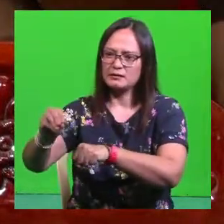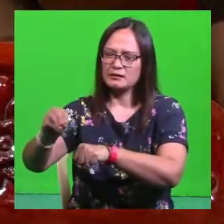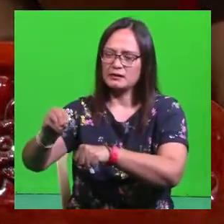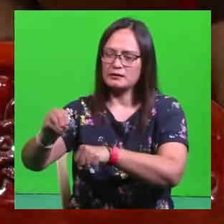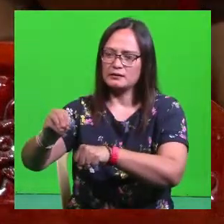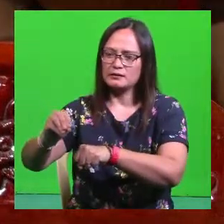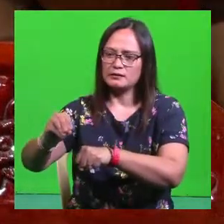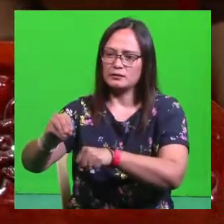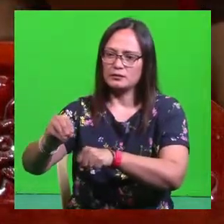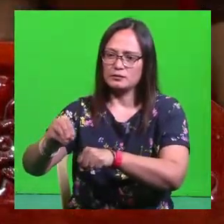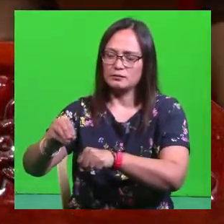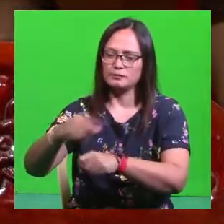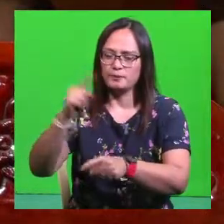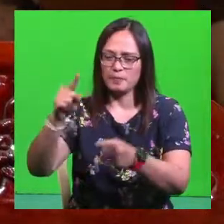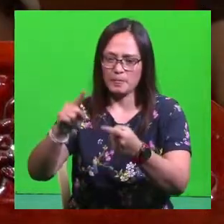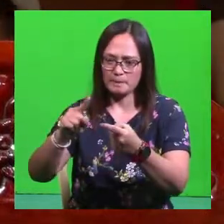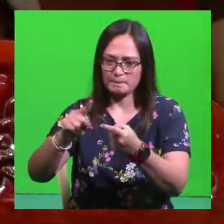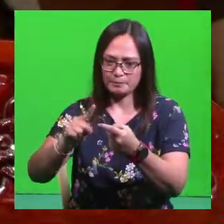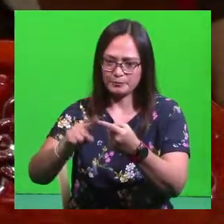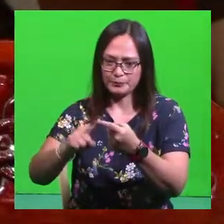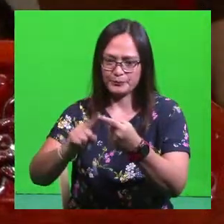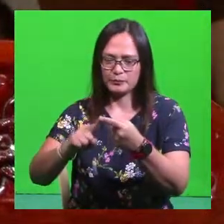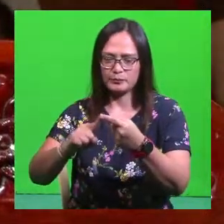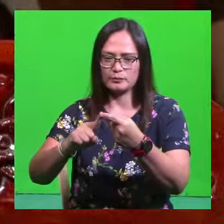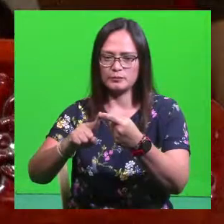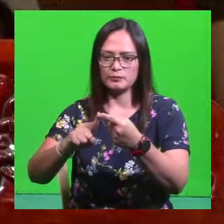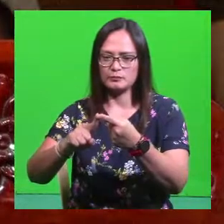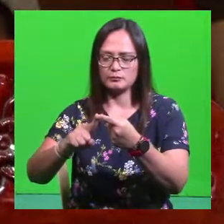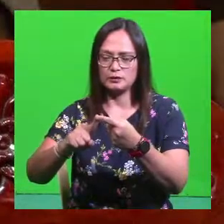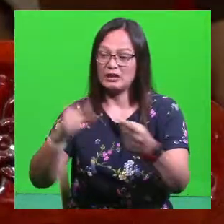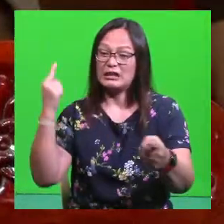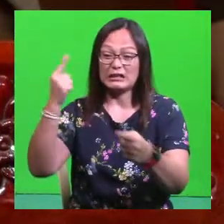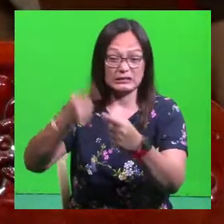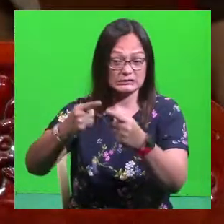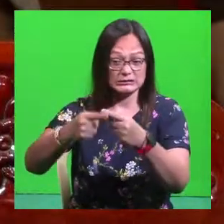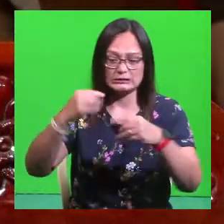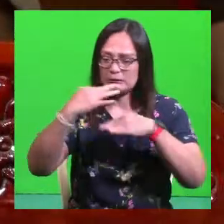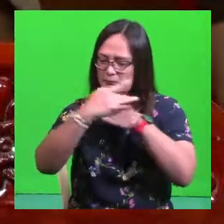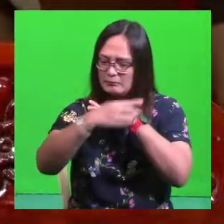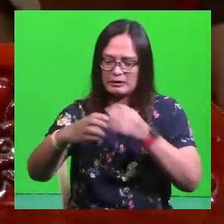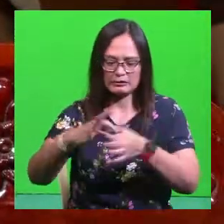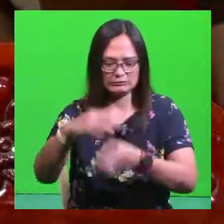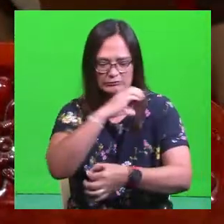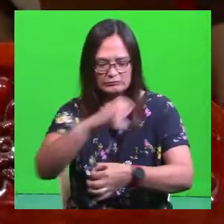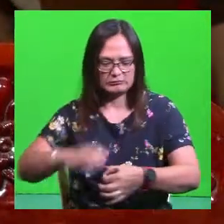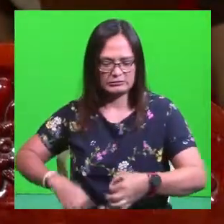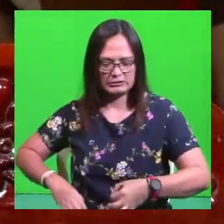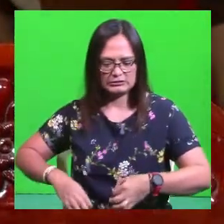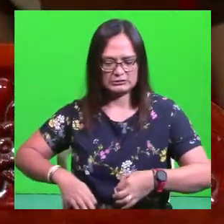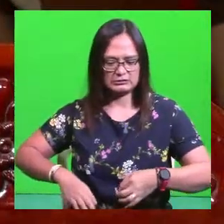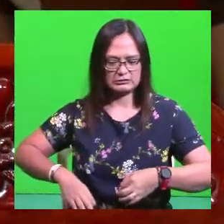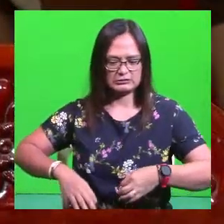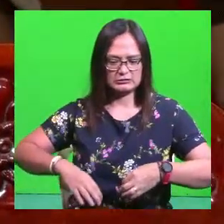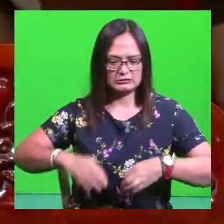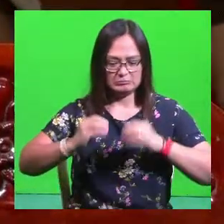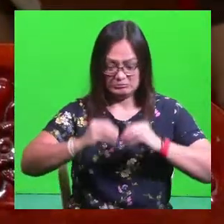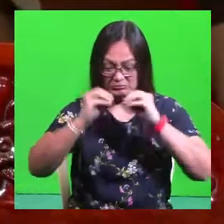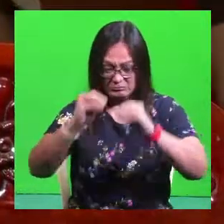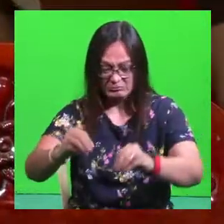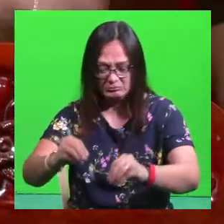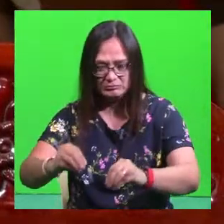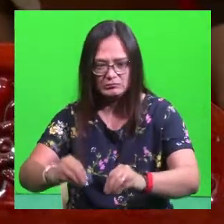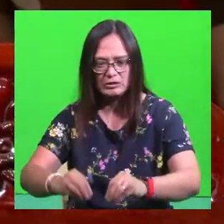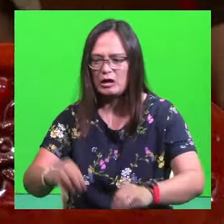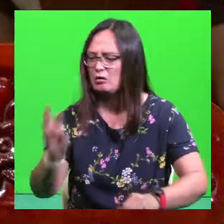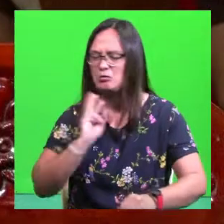tayong kapatawaran sa ating mga kasalanan. Hindi tayo haharap sa Diyos na dalisay, but we